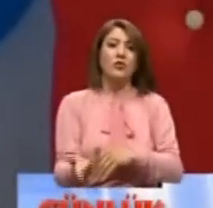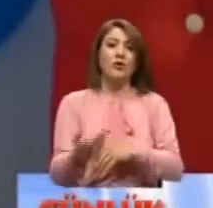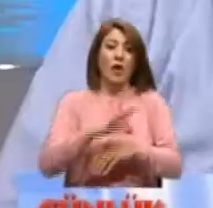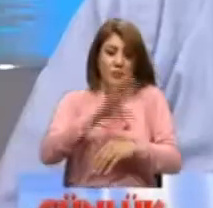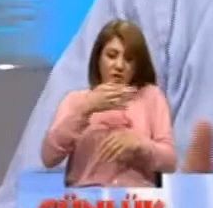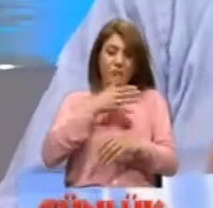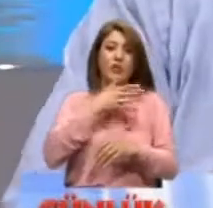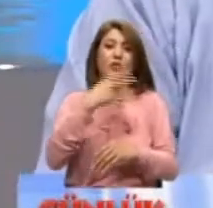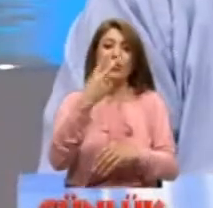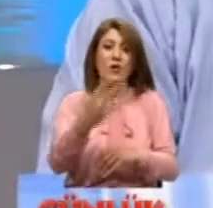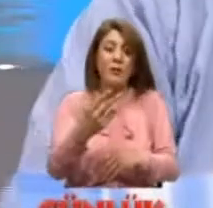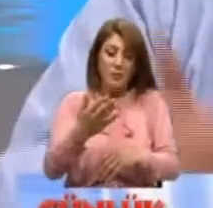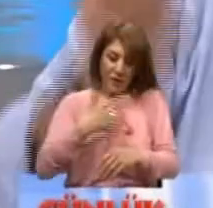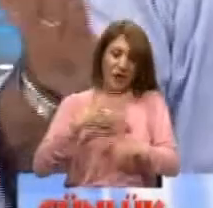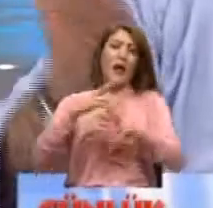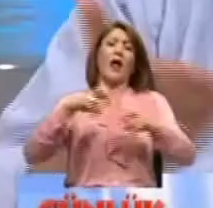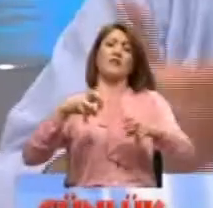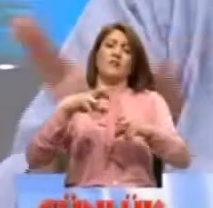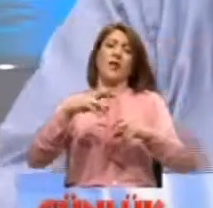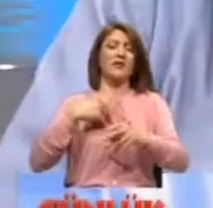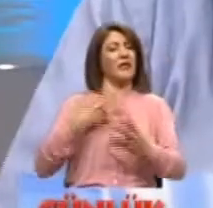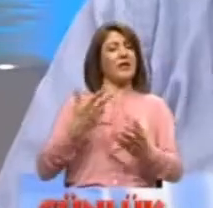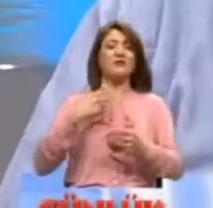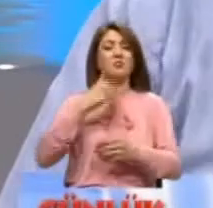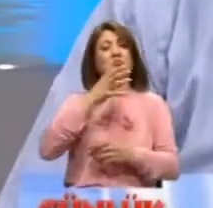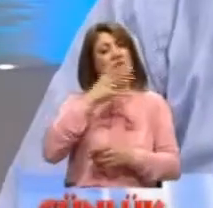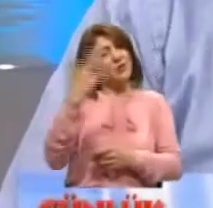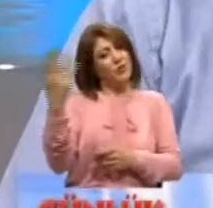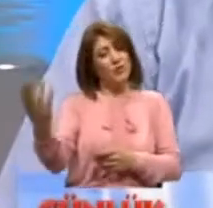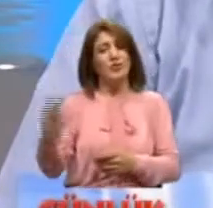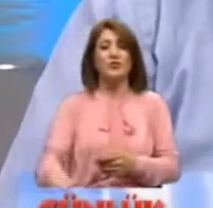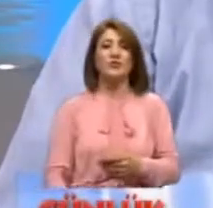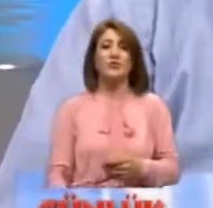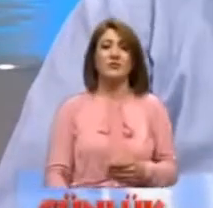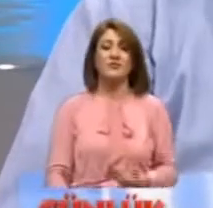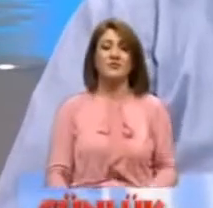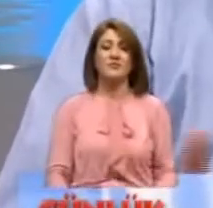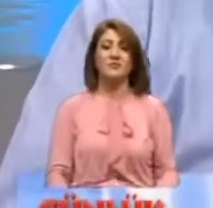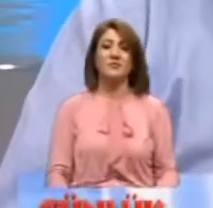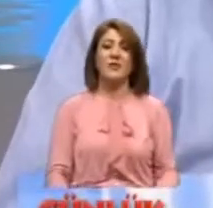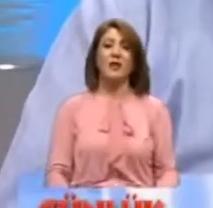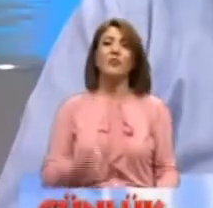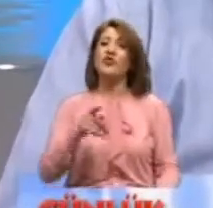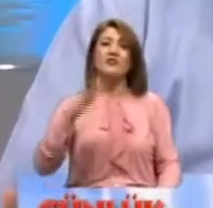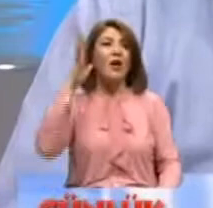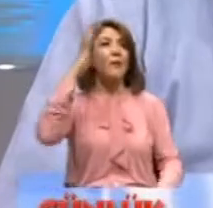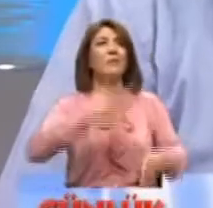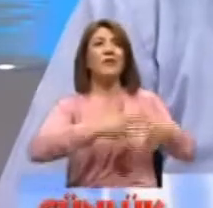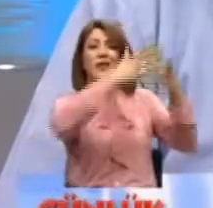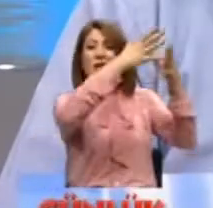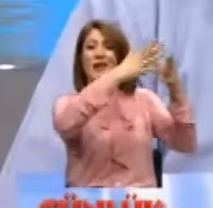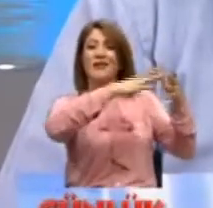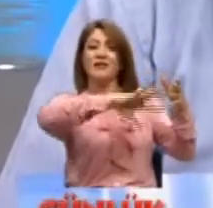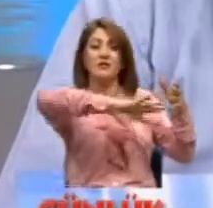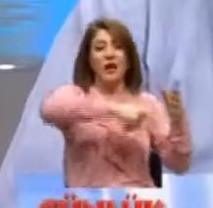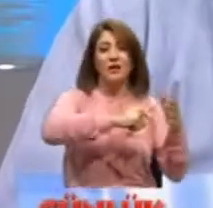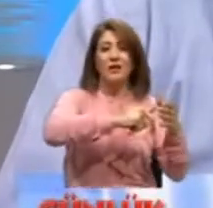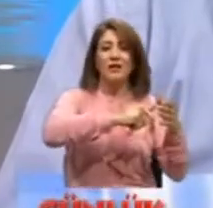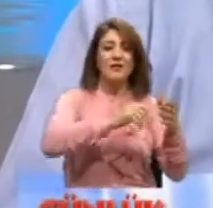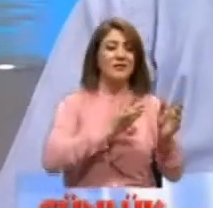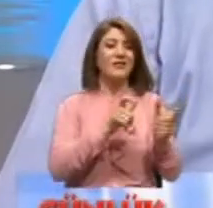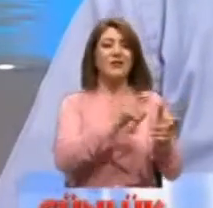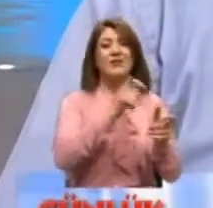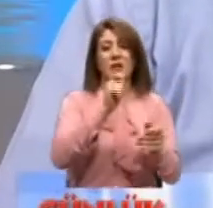olmalısın yani. Benim araştırma stilimi olmalısın. Biliyorsun ama televizyon ve gazete. Şimdi minare çalan kılıfını hazırlar bir atasözümüz var mı? Bunu ha.